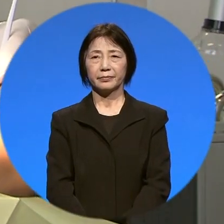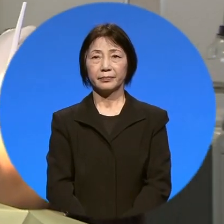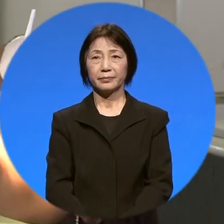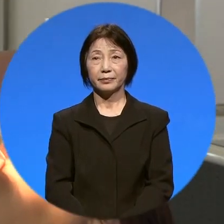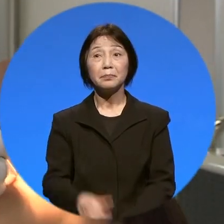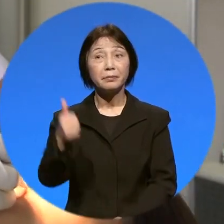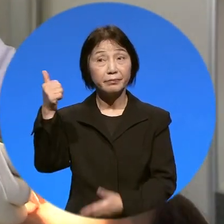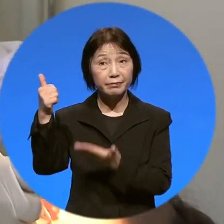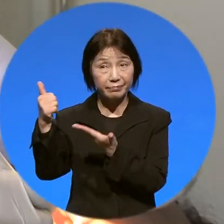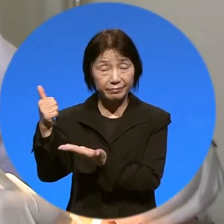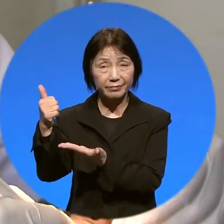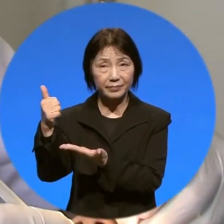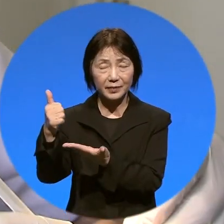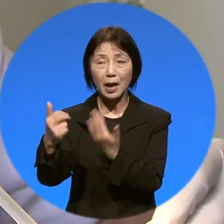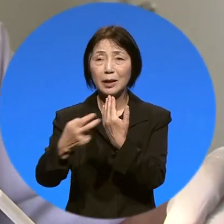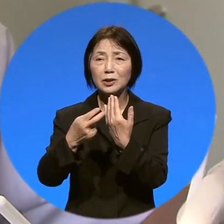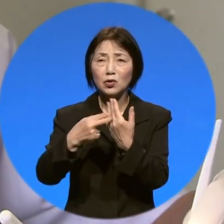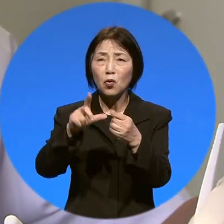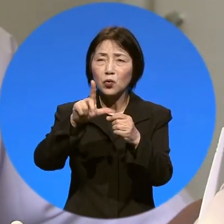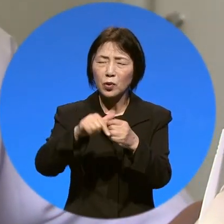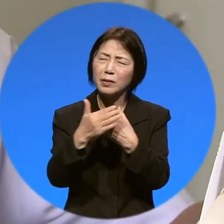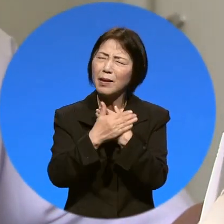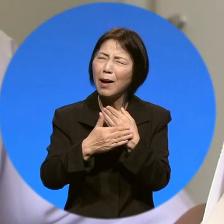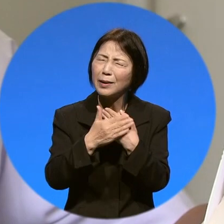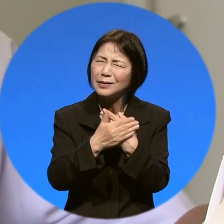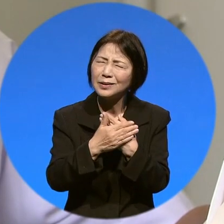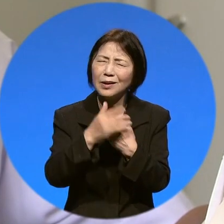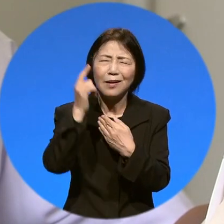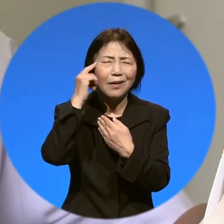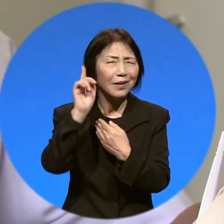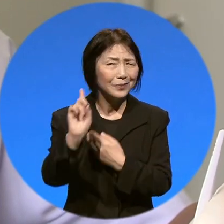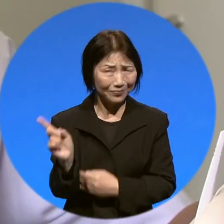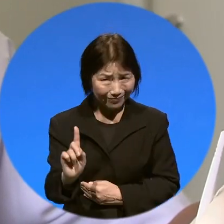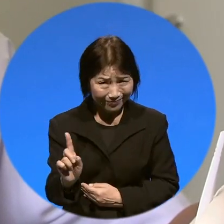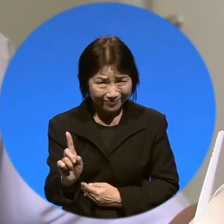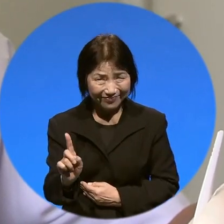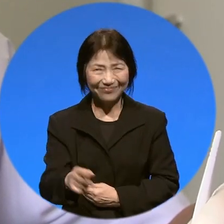森原さんが治療するときに大事にしていたことは、